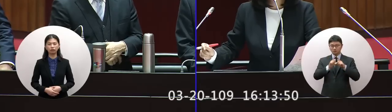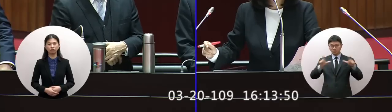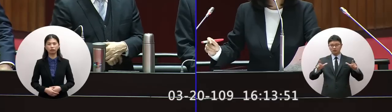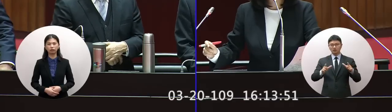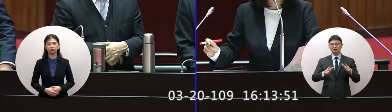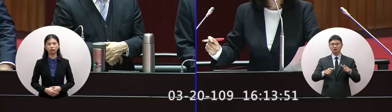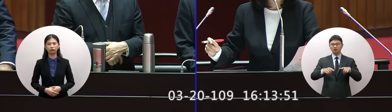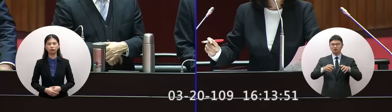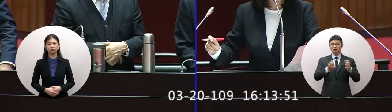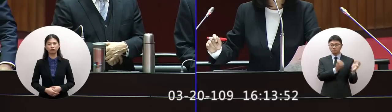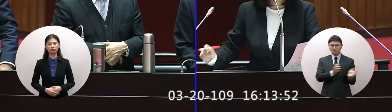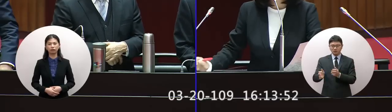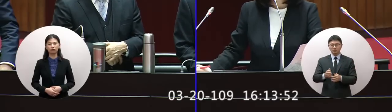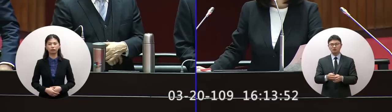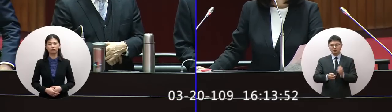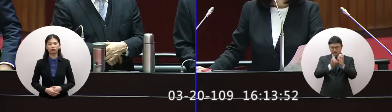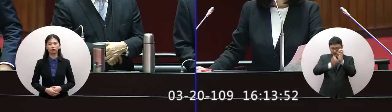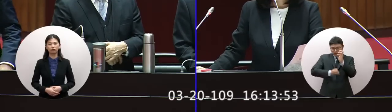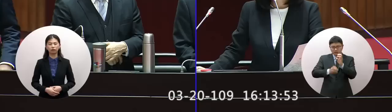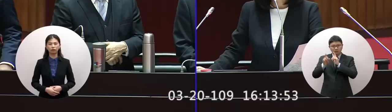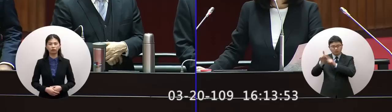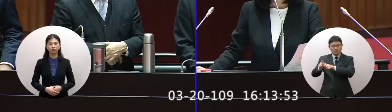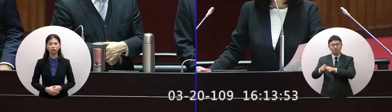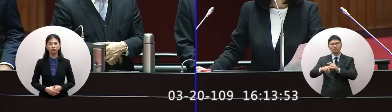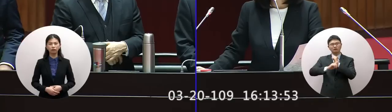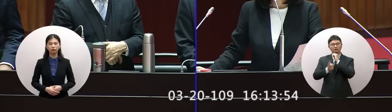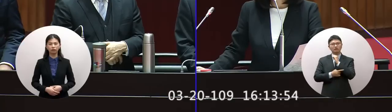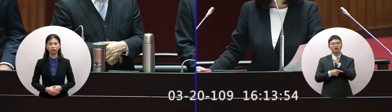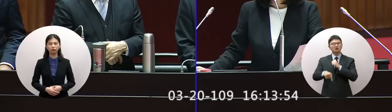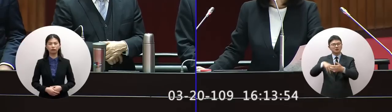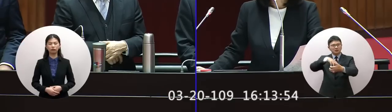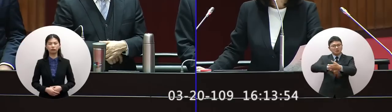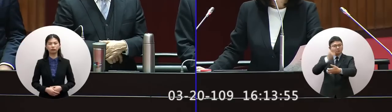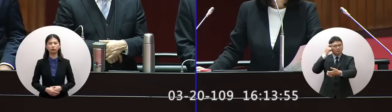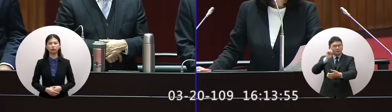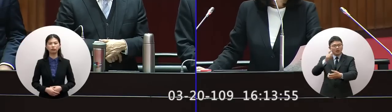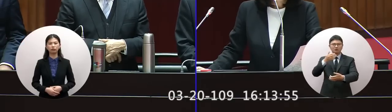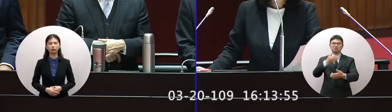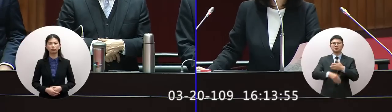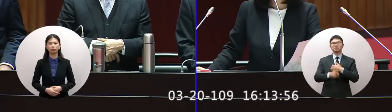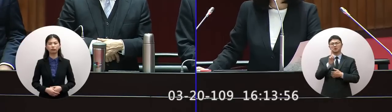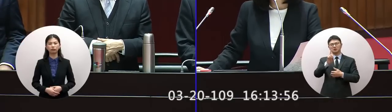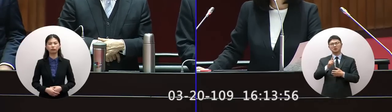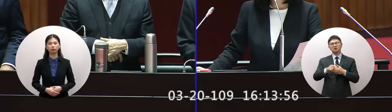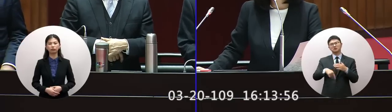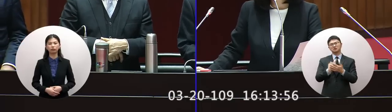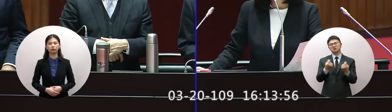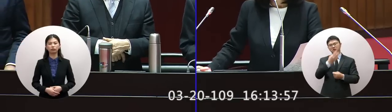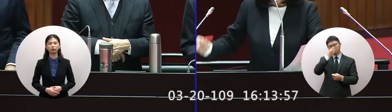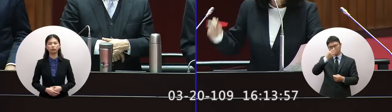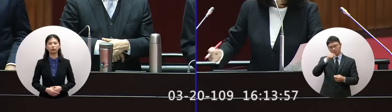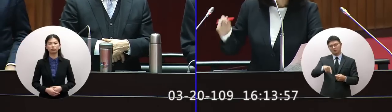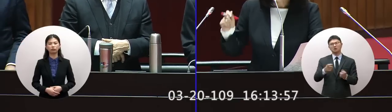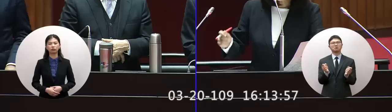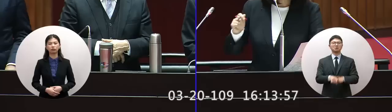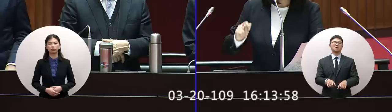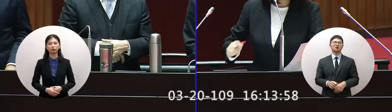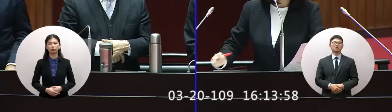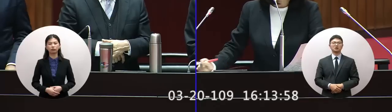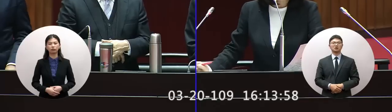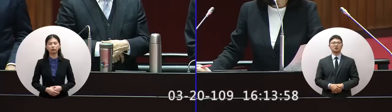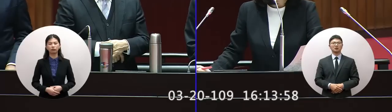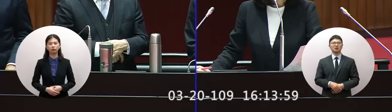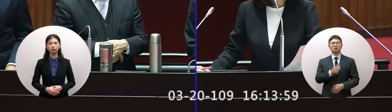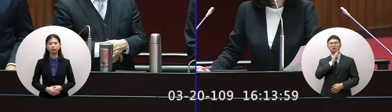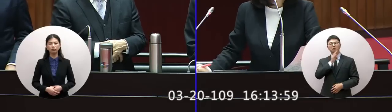的施行细则。我讲白一点，它只剩下卫生纸的功能。讲得更